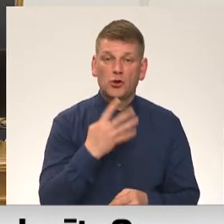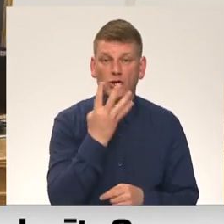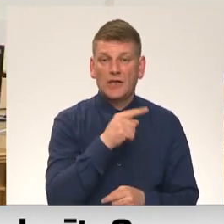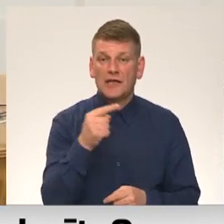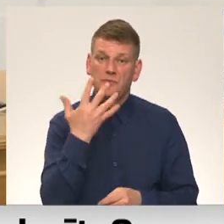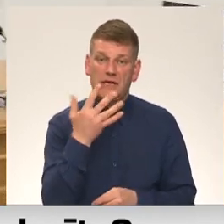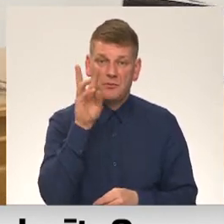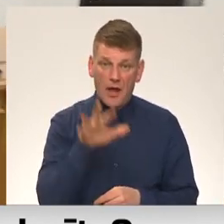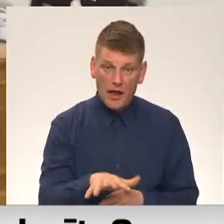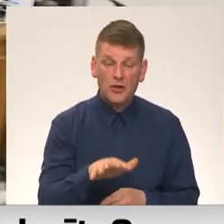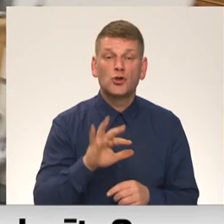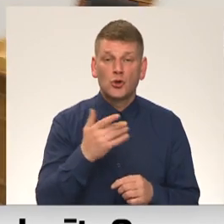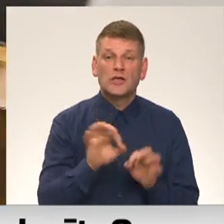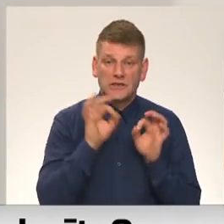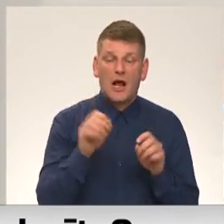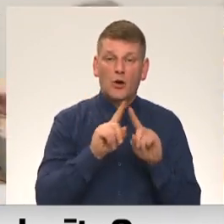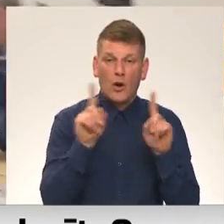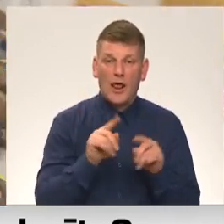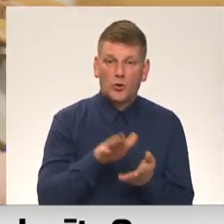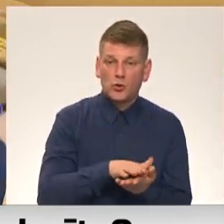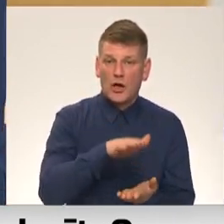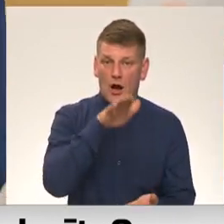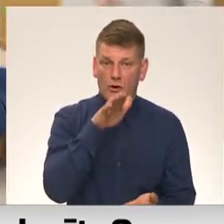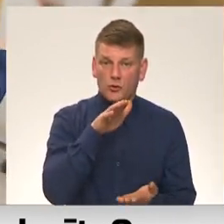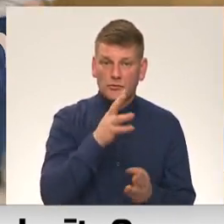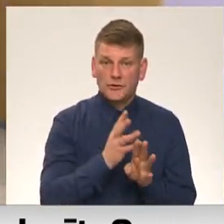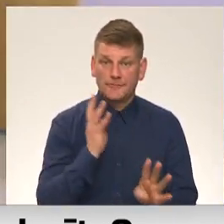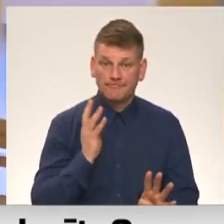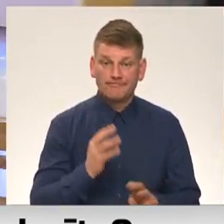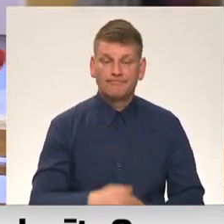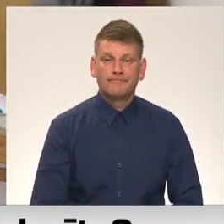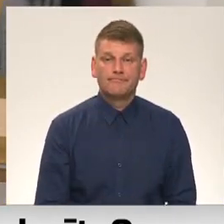mēnešiem, jo sāk veidoties lietu uzkrājums. Dāvids Frenefelds, Latvijas televīzija.